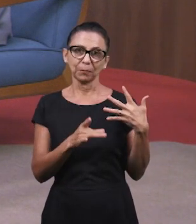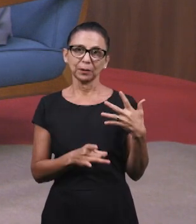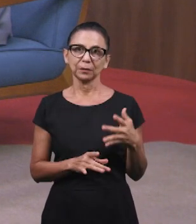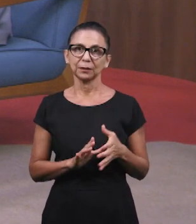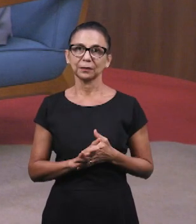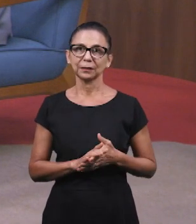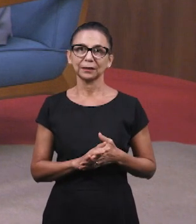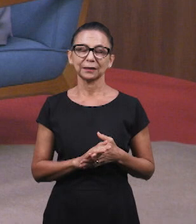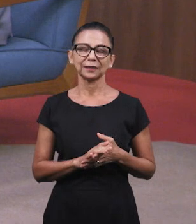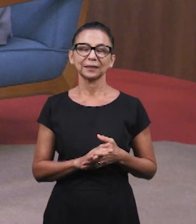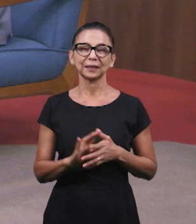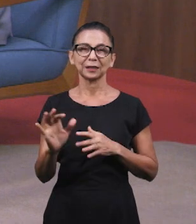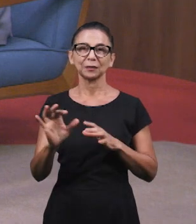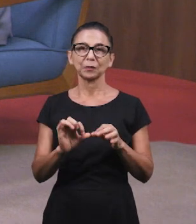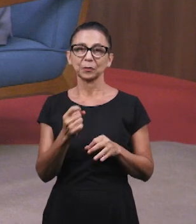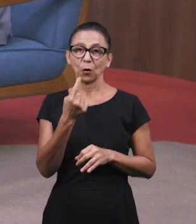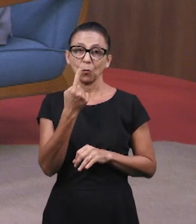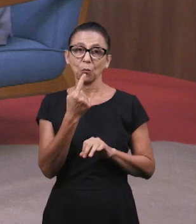point intéressant